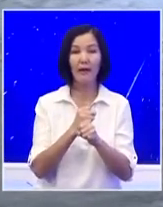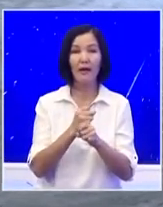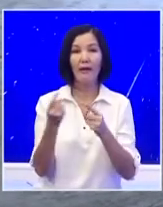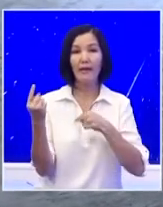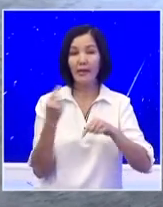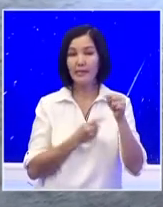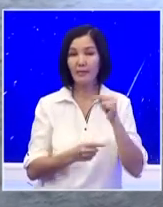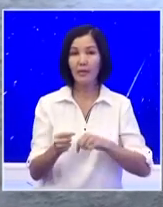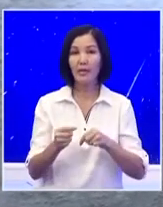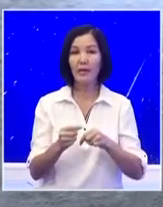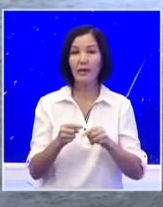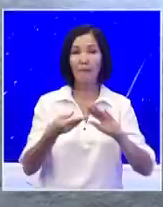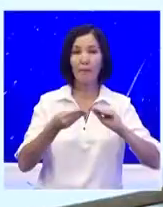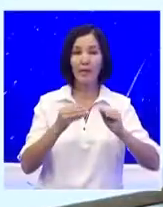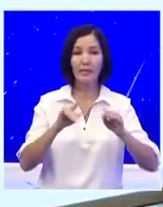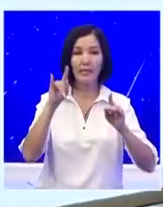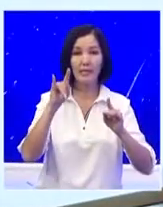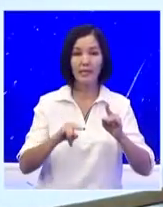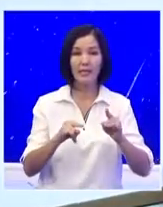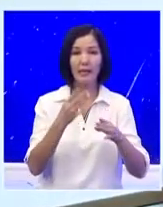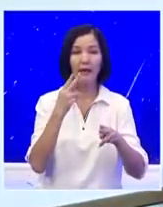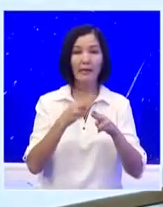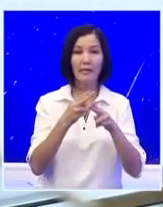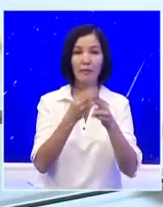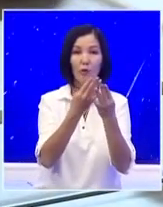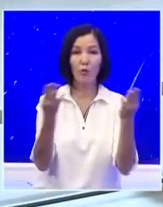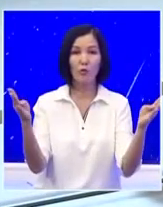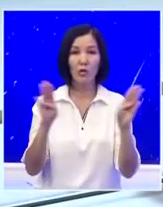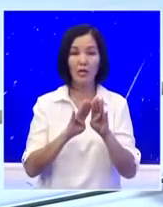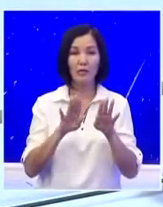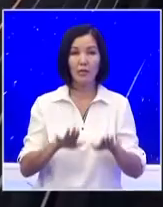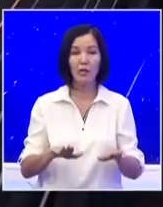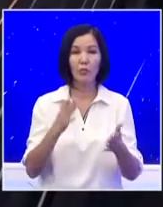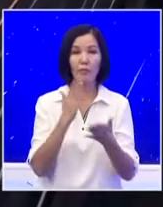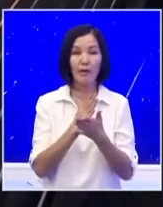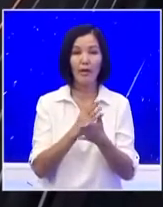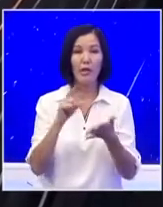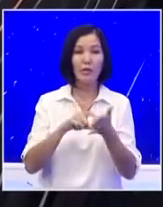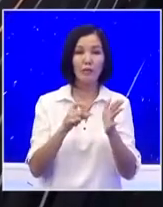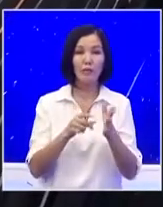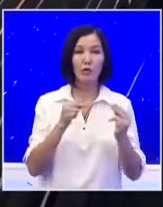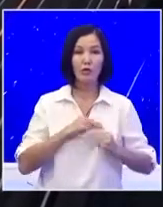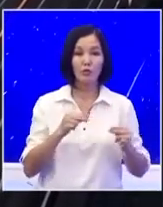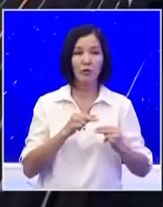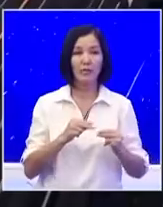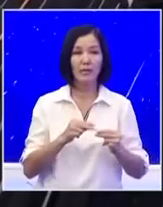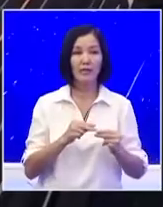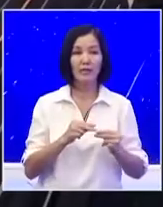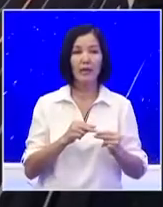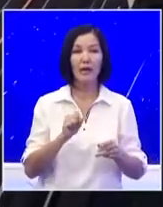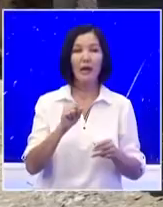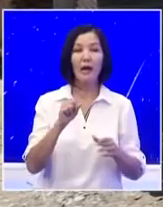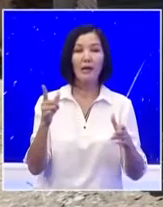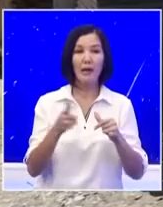шаруашылық серіктестігінің пластик терзе, темір қоршаулар шығаратын орындары да бар. Бұл шеберхананың жұмыс деп келе жатқанына 10 жыл. Аталған